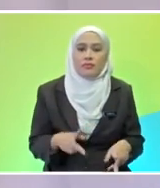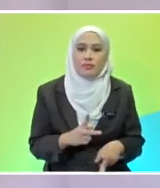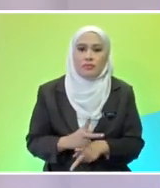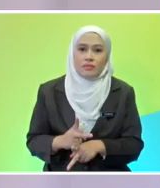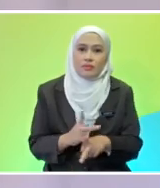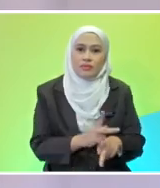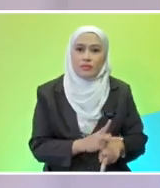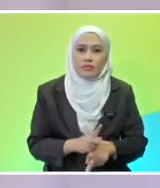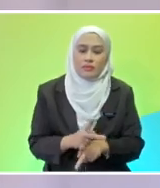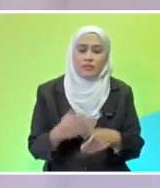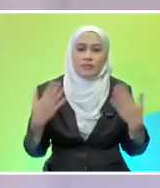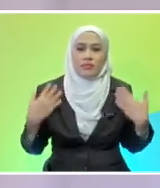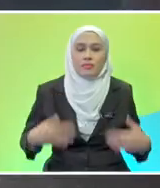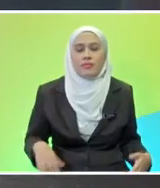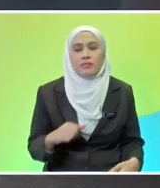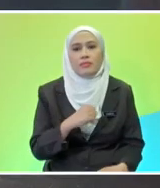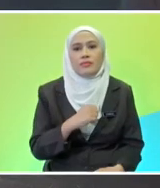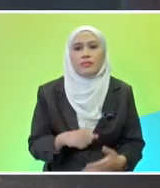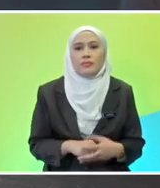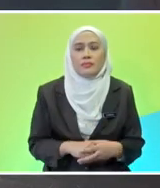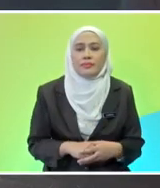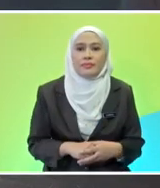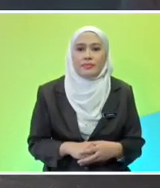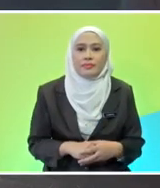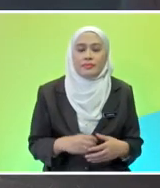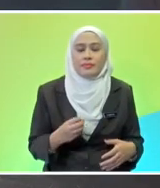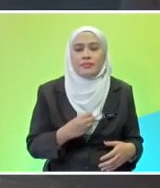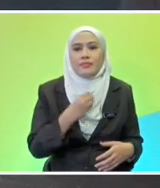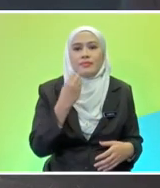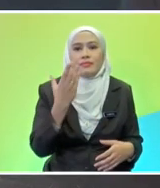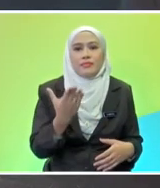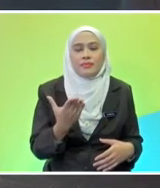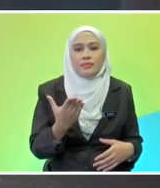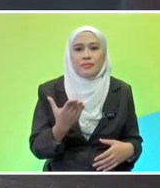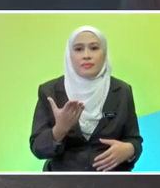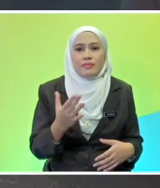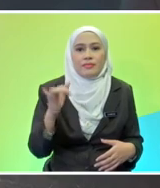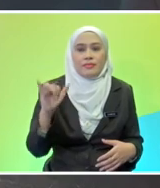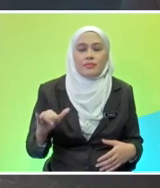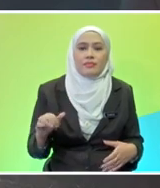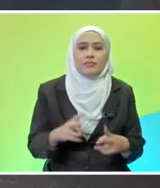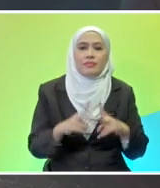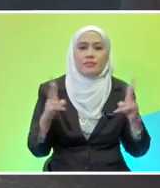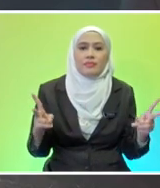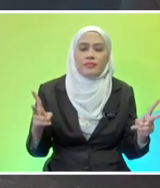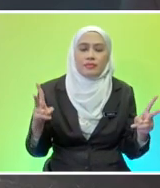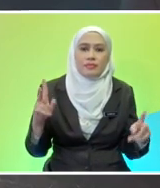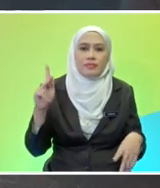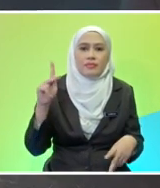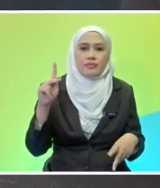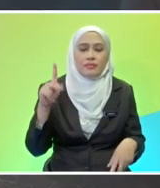juga yang susah. Betul tak cikgu? Betul. Tu pesanan yang sangat-sangat penting. Bila kita nak laksanakan aktiviti